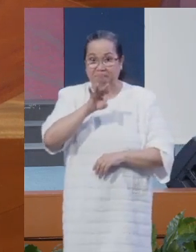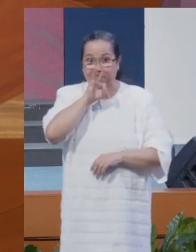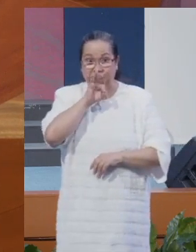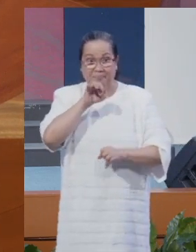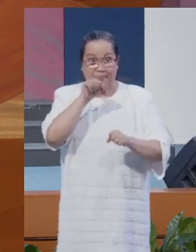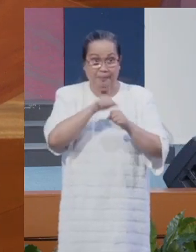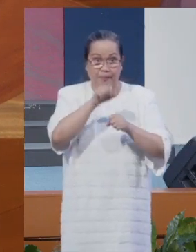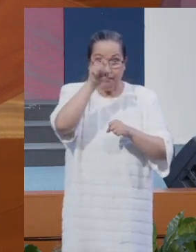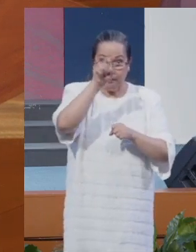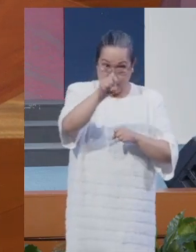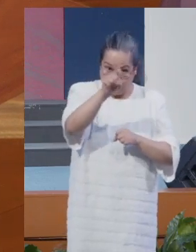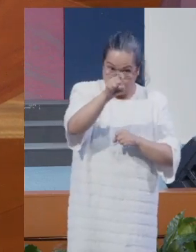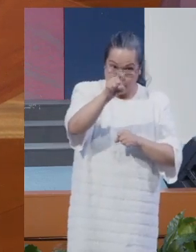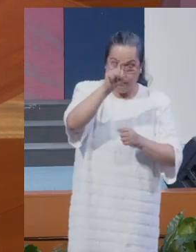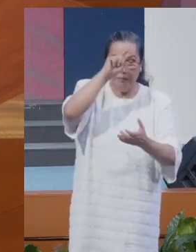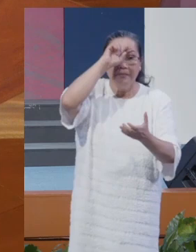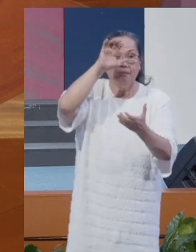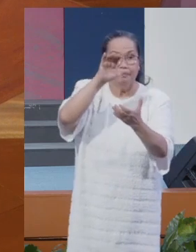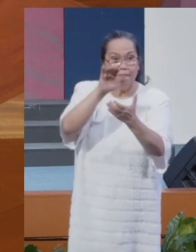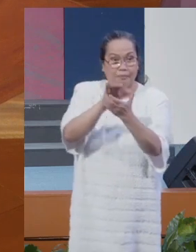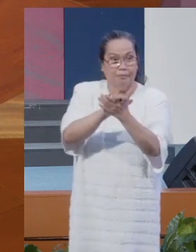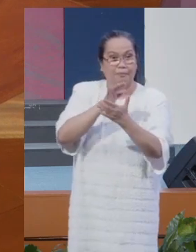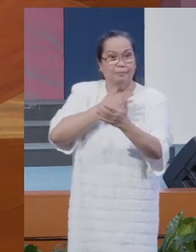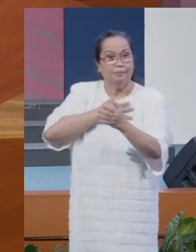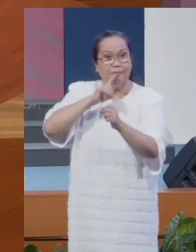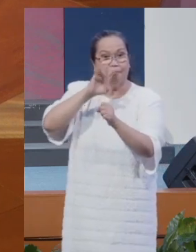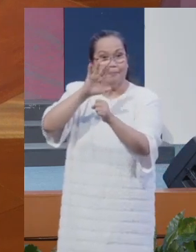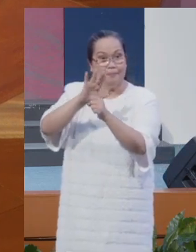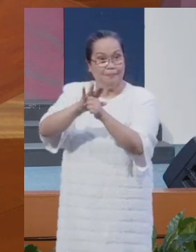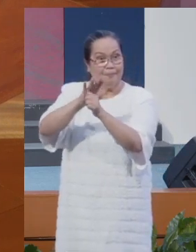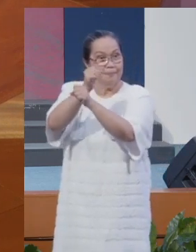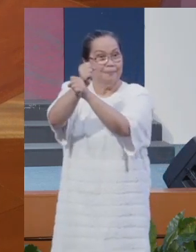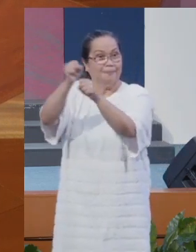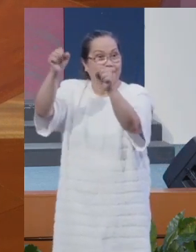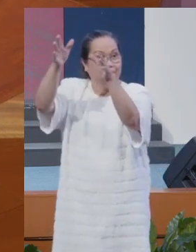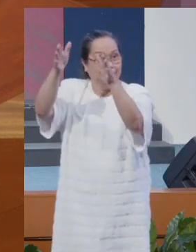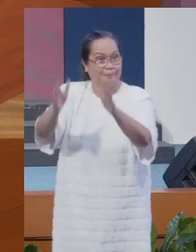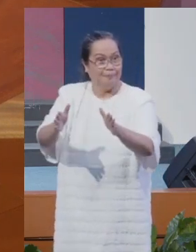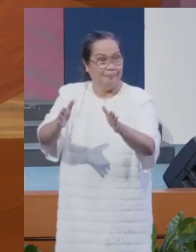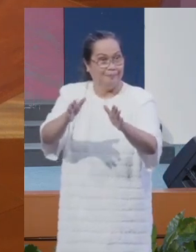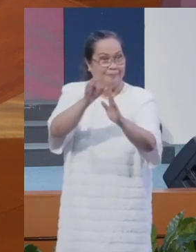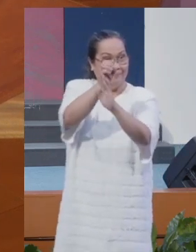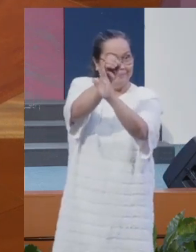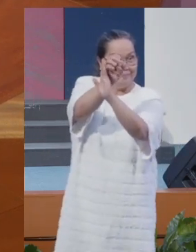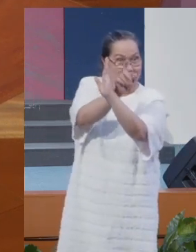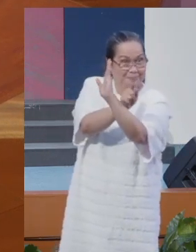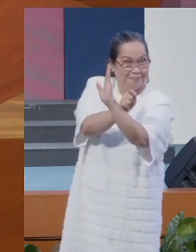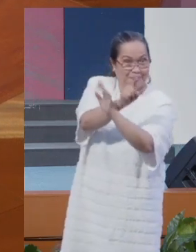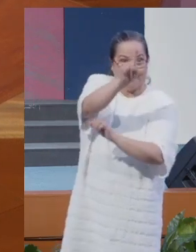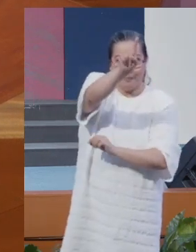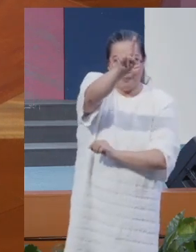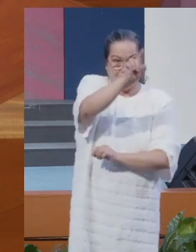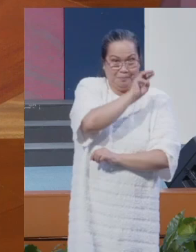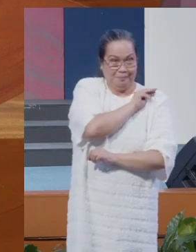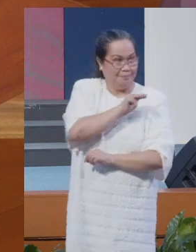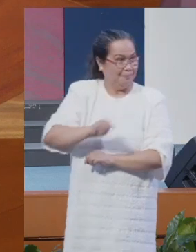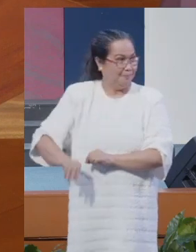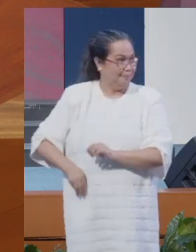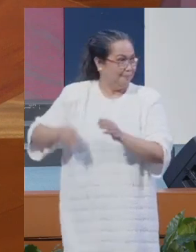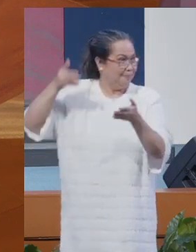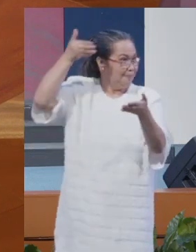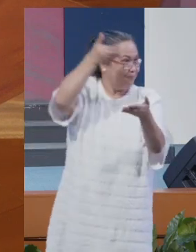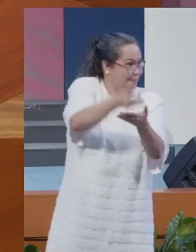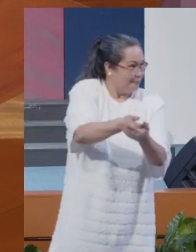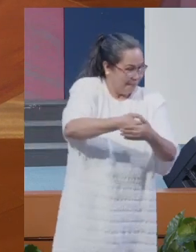aking ipinangakong tagapagligtas. At sa buong Old Testament, meron siyang pinangakong isang Mesiyas na darating